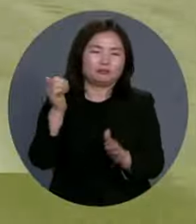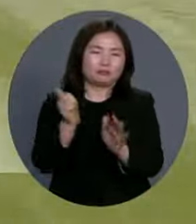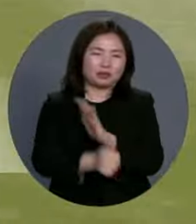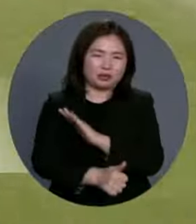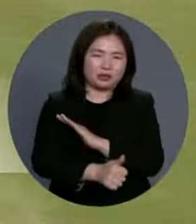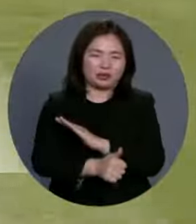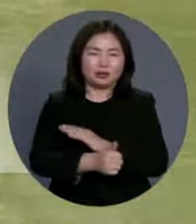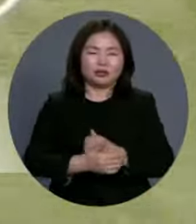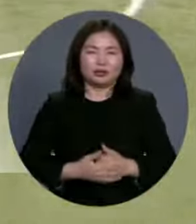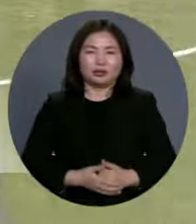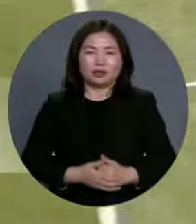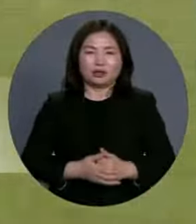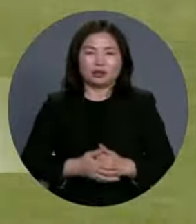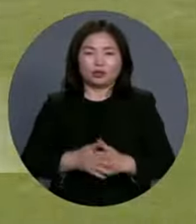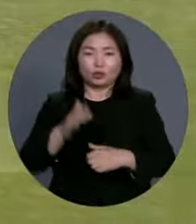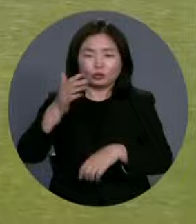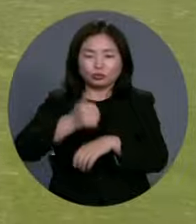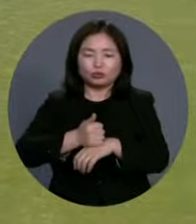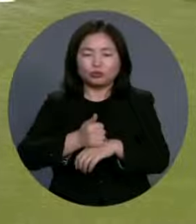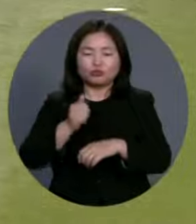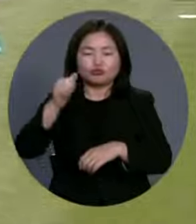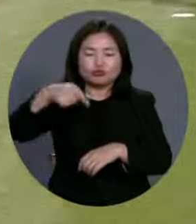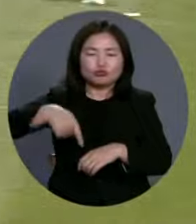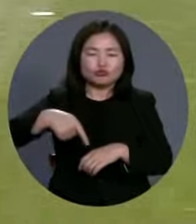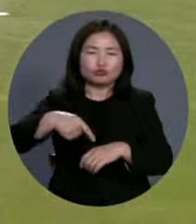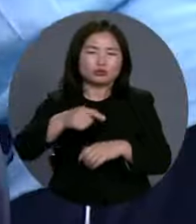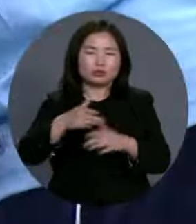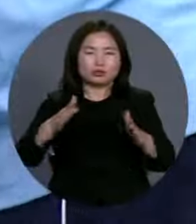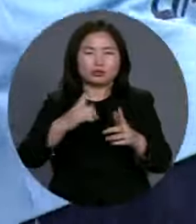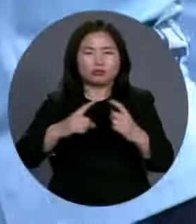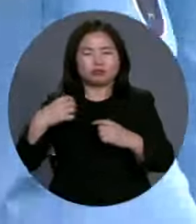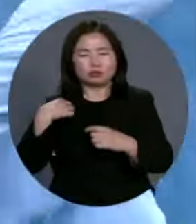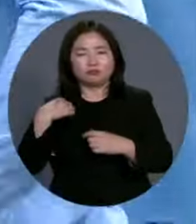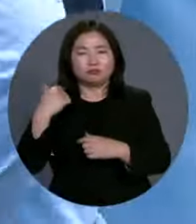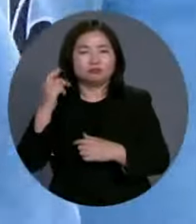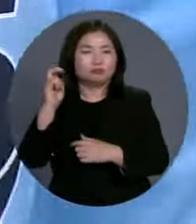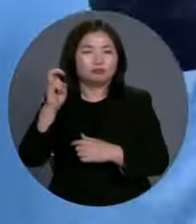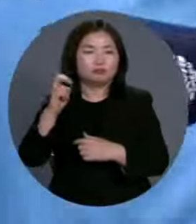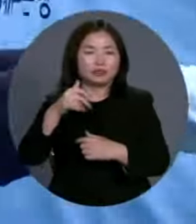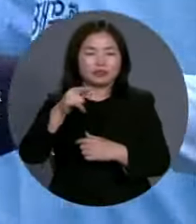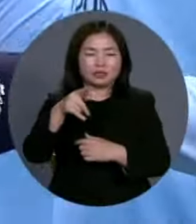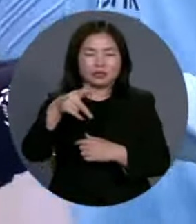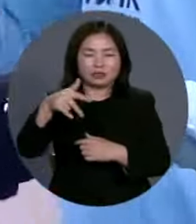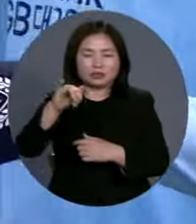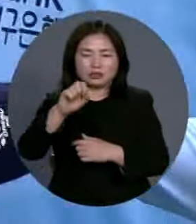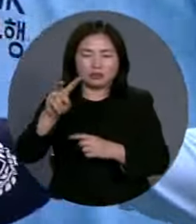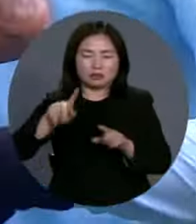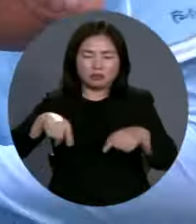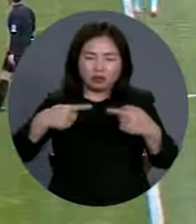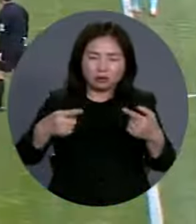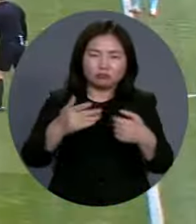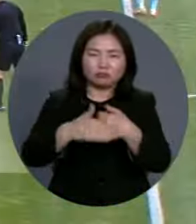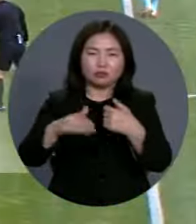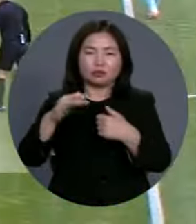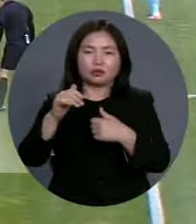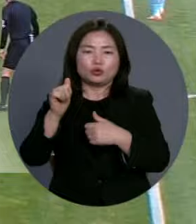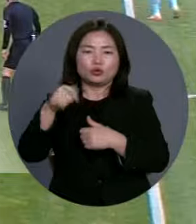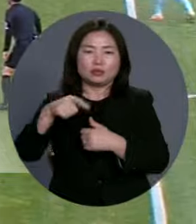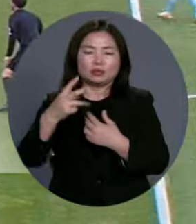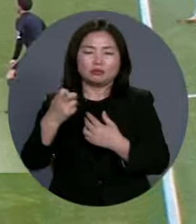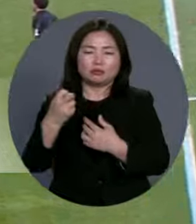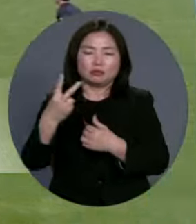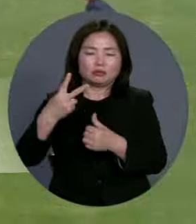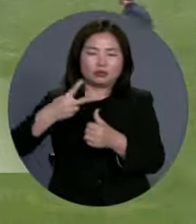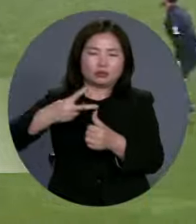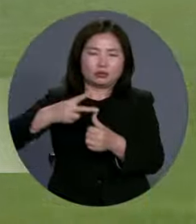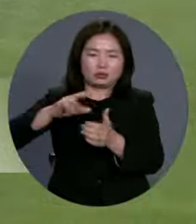득점을 올리지 못했고 결국 후반전에 부담으로 돌아옵니다. 세징야까지 투입했지만 대구는 후반 32분